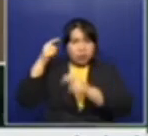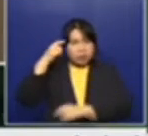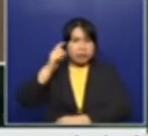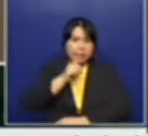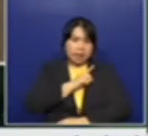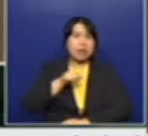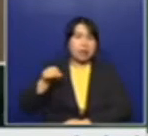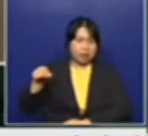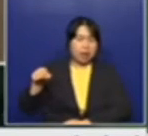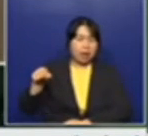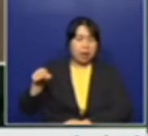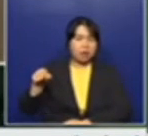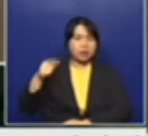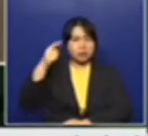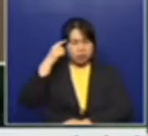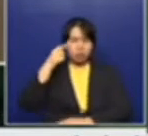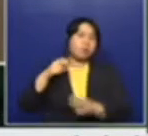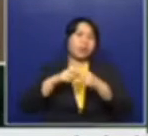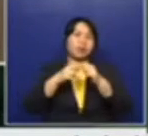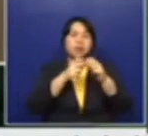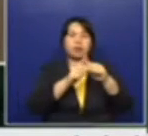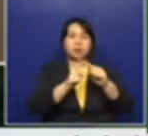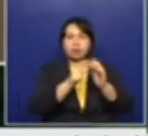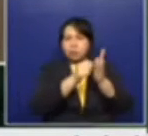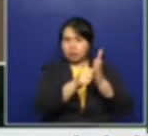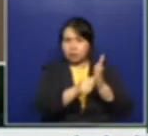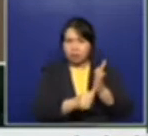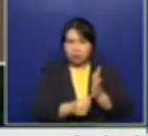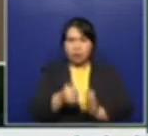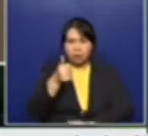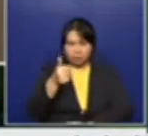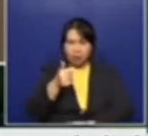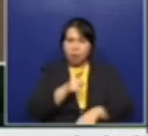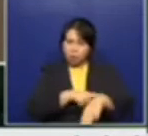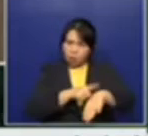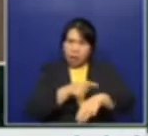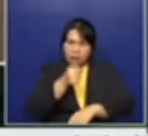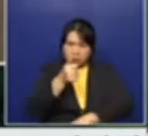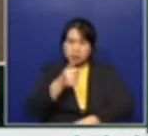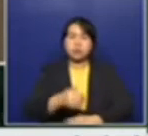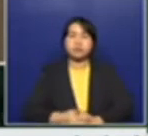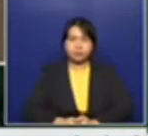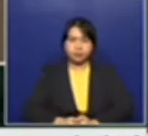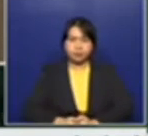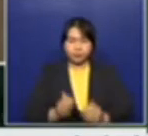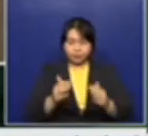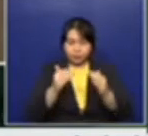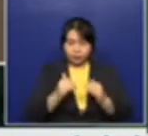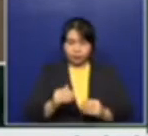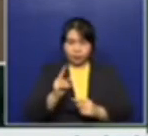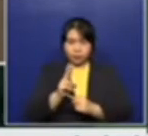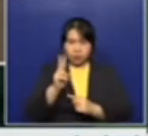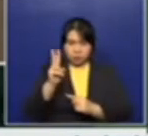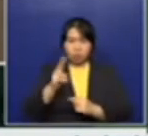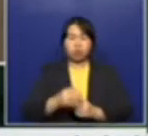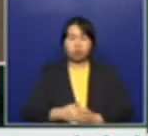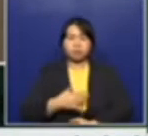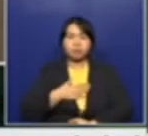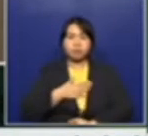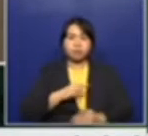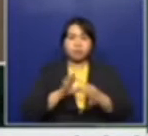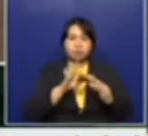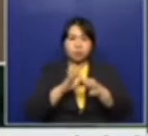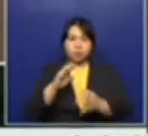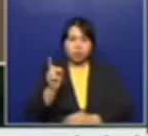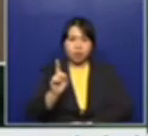ะทำให้การแก้ไขปัญหาได้ถูกต้องได้ทันท่วงทีและเรื่องที่สองที่ผมเป็นห่วงมากที่สุ